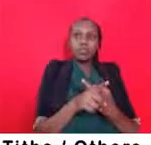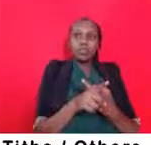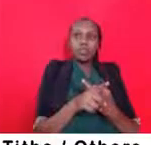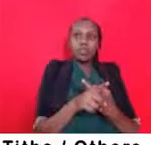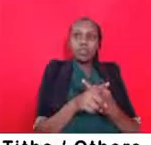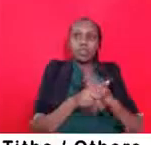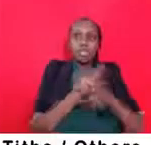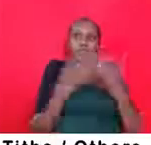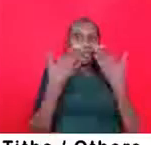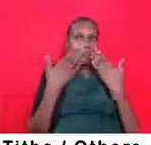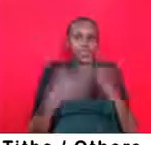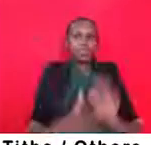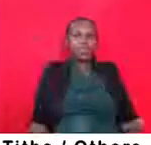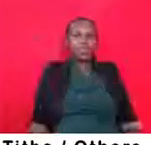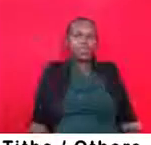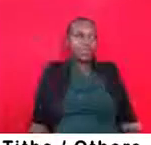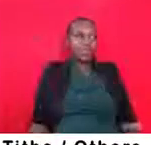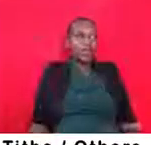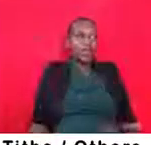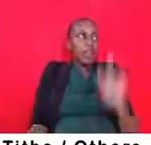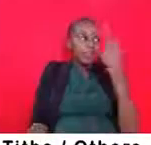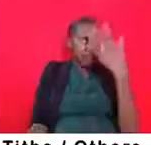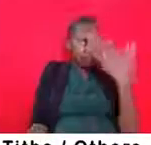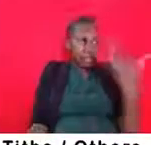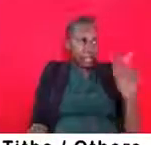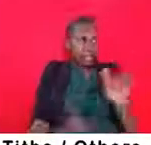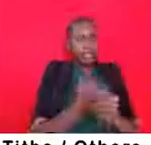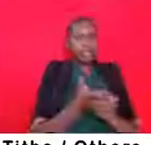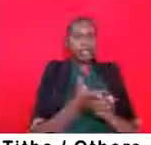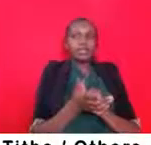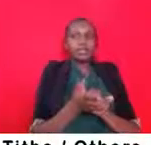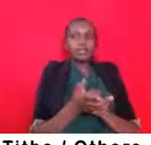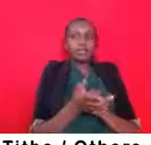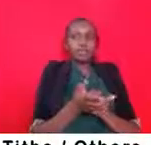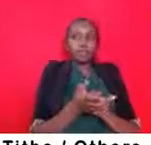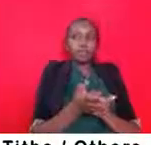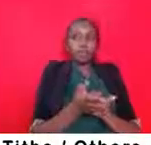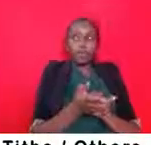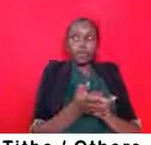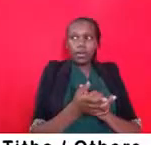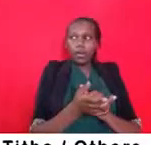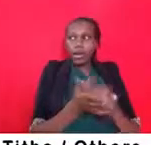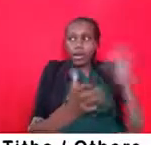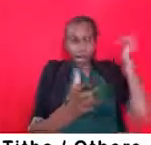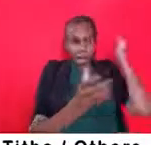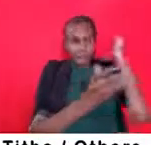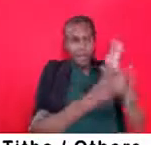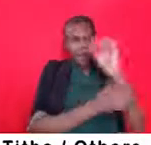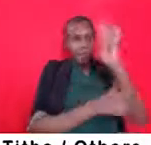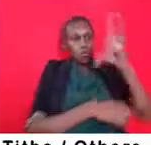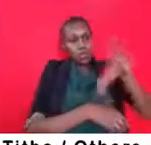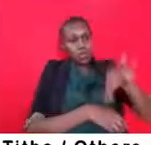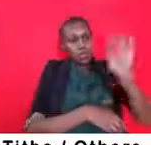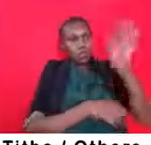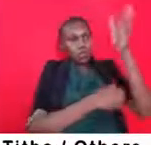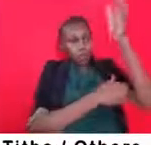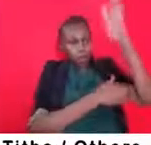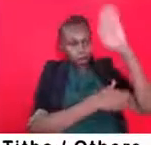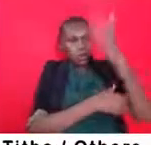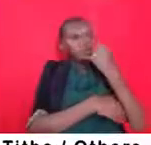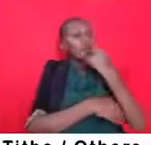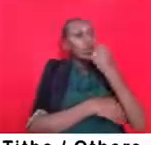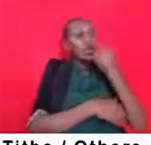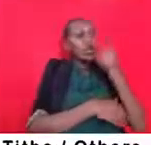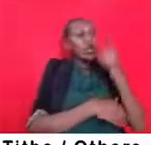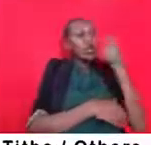tunapokuja kumalizia. Jambo la kwanza ni kwamba Abraham alipochaguliwa na Mungu, hatujaambiwa ni